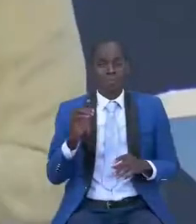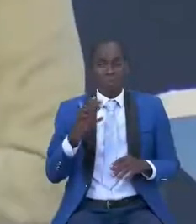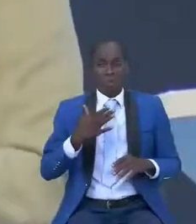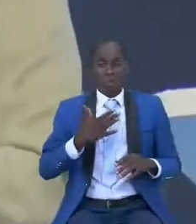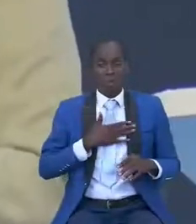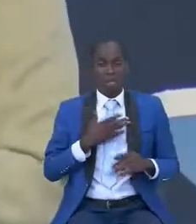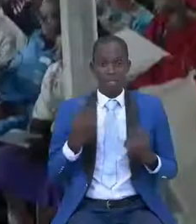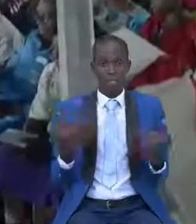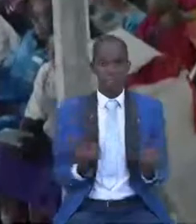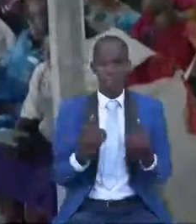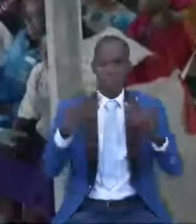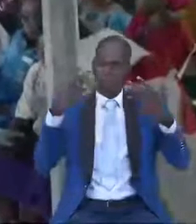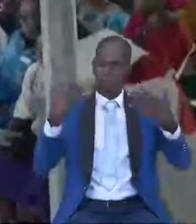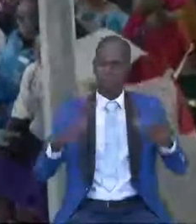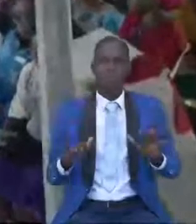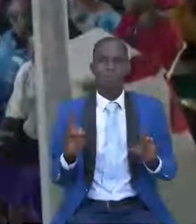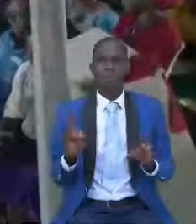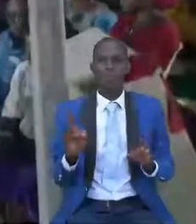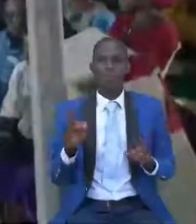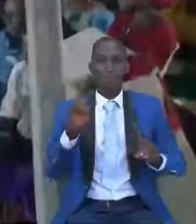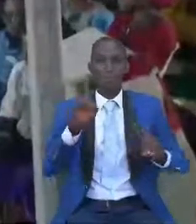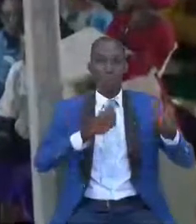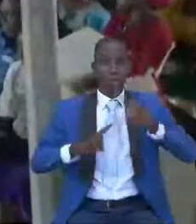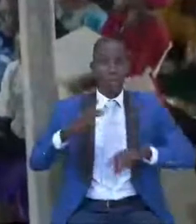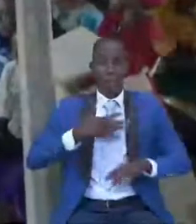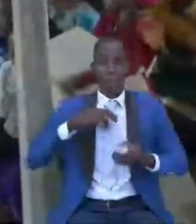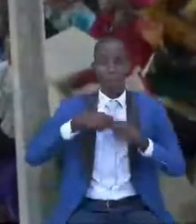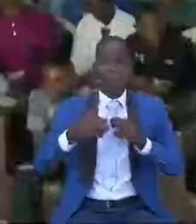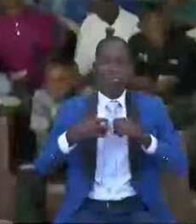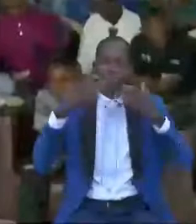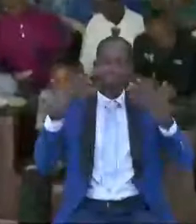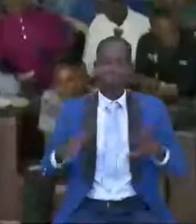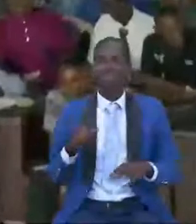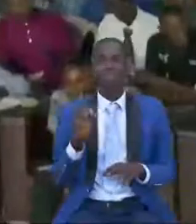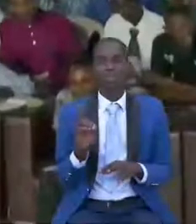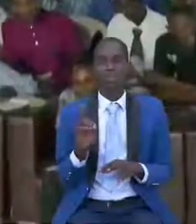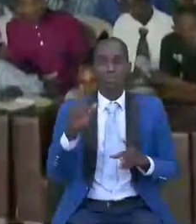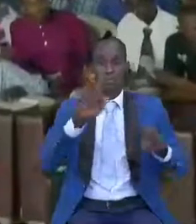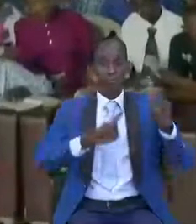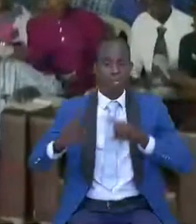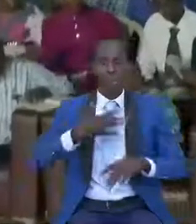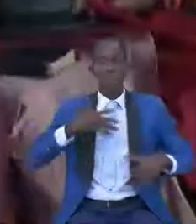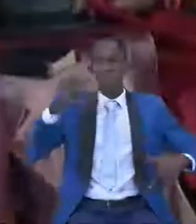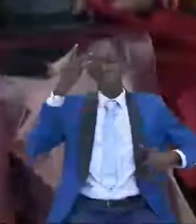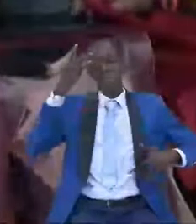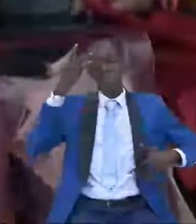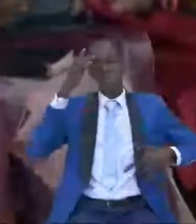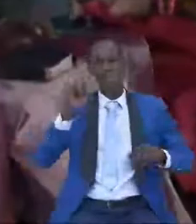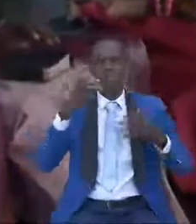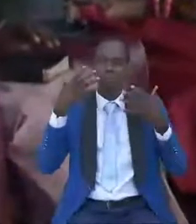accompli. Mes péchés sont achevés. Mes problèmes sont